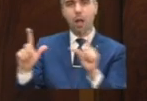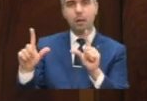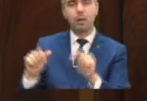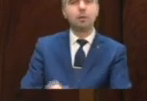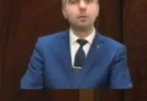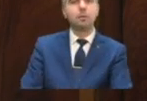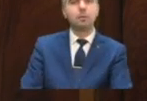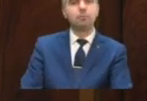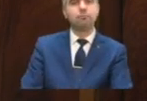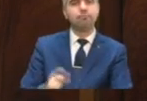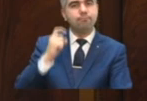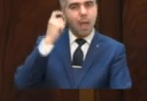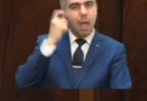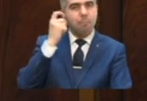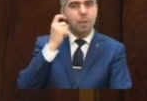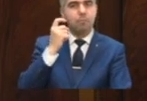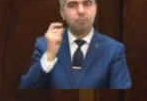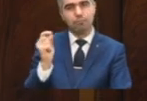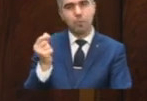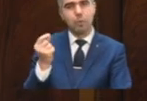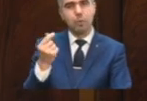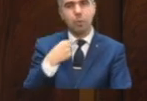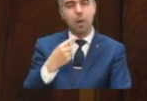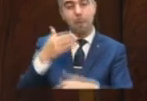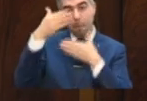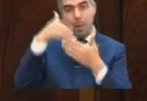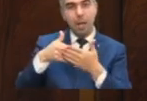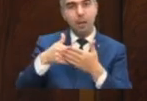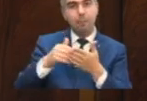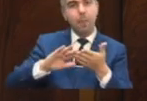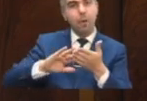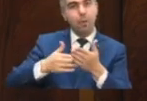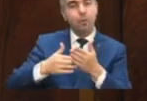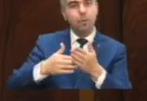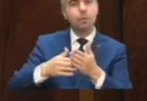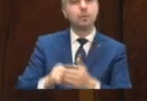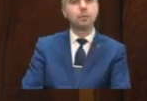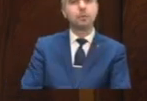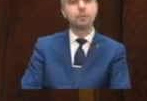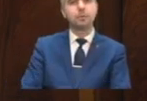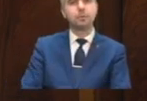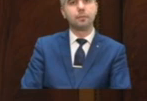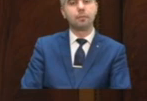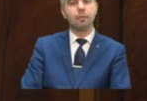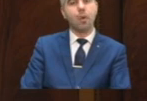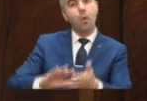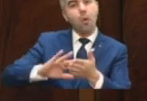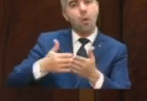غير تخيلوا معايا إلى إحنا في المغرب هاد الشيء وصلنا له بصفة